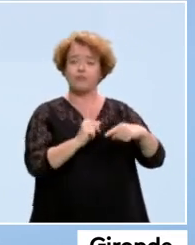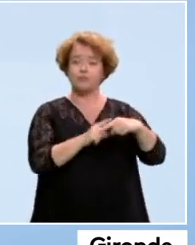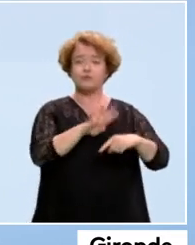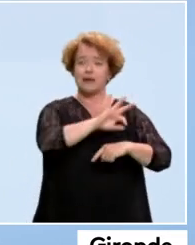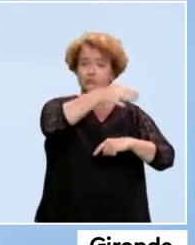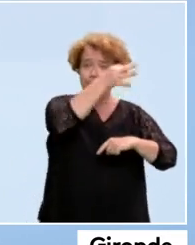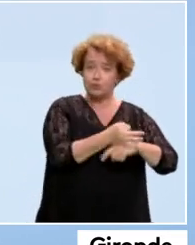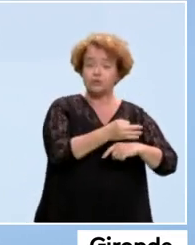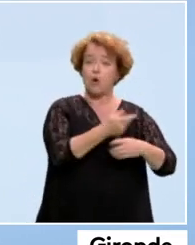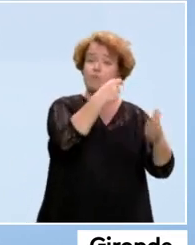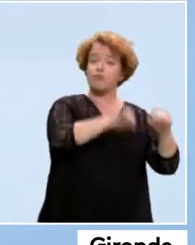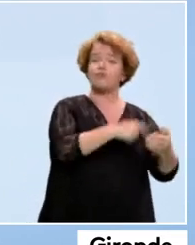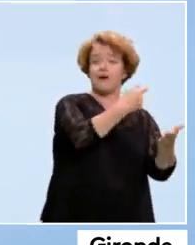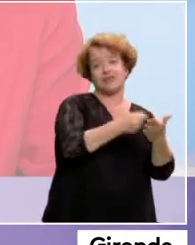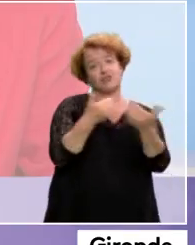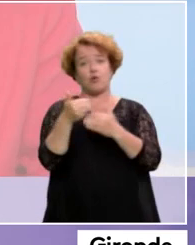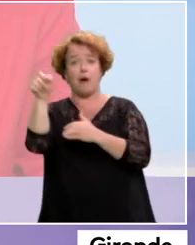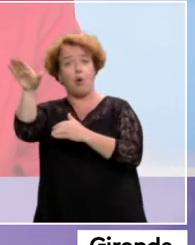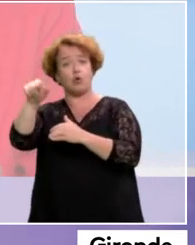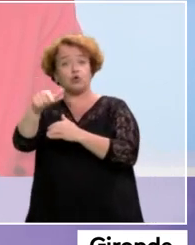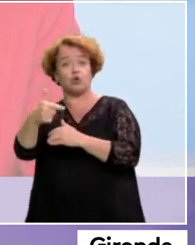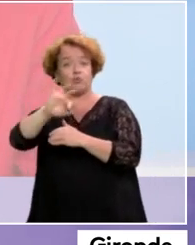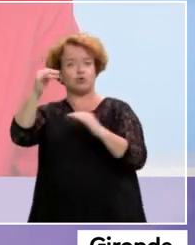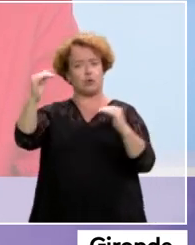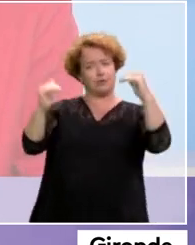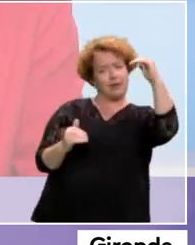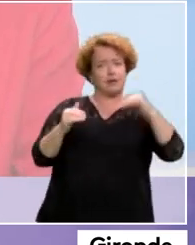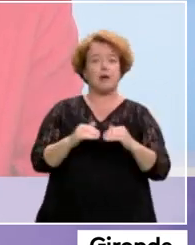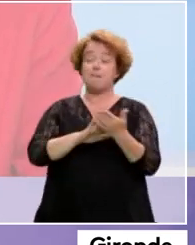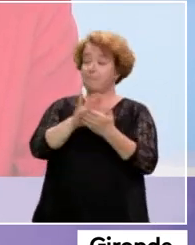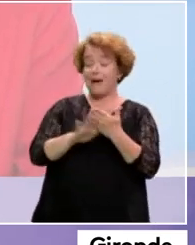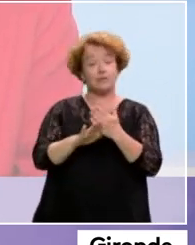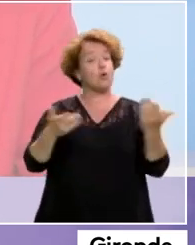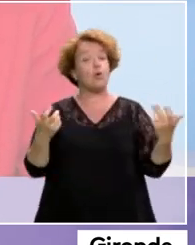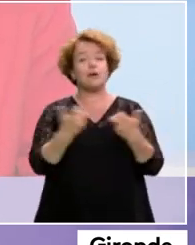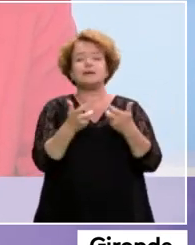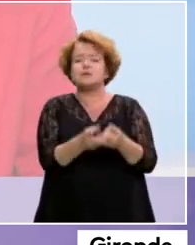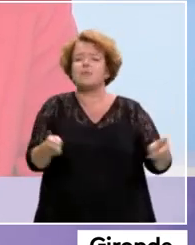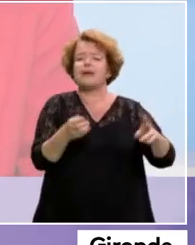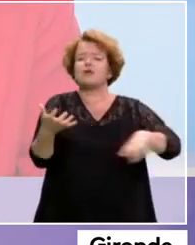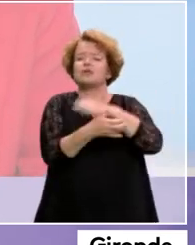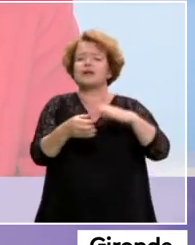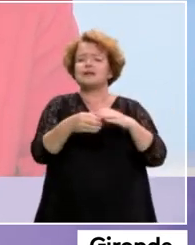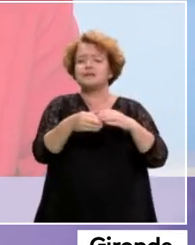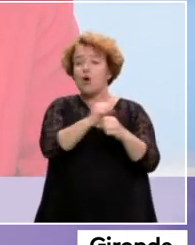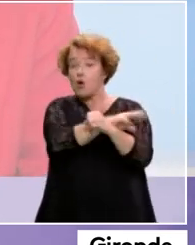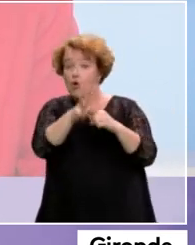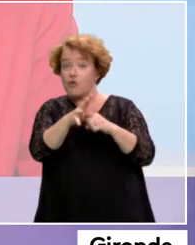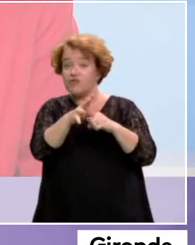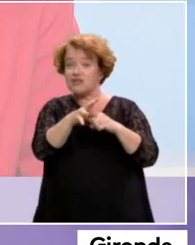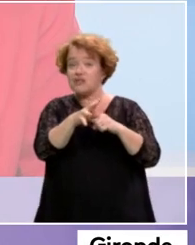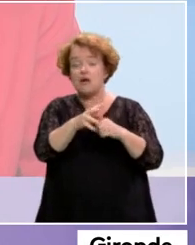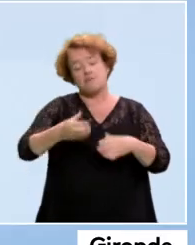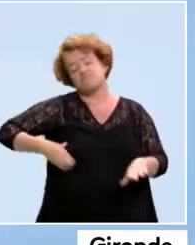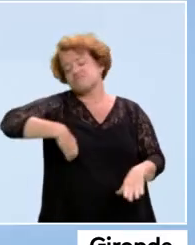la moyenne des Français donc excusez-moi mais je trouve que le quoi qu'il en pendant la crise et toutes les mesures de pouvoir d'achat qu'on vient de mettre en